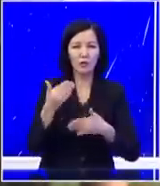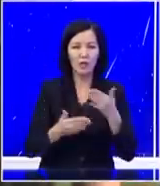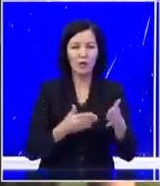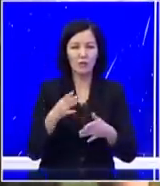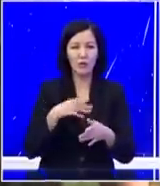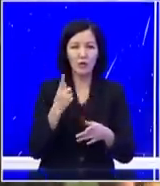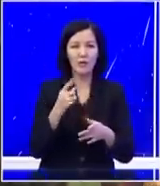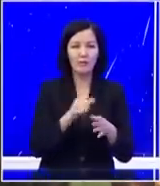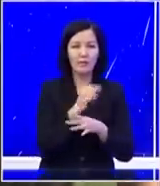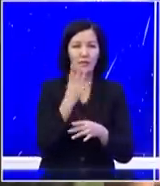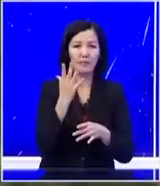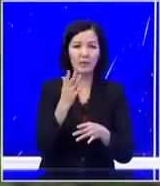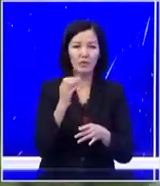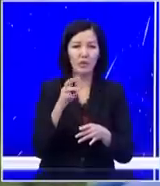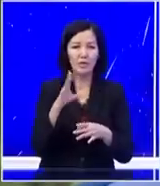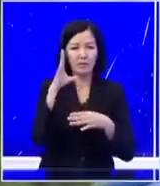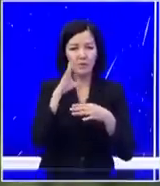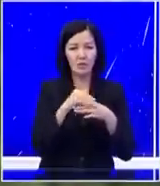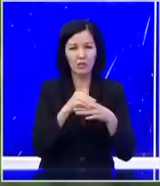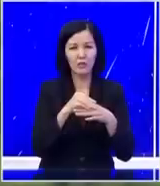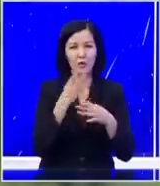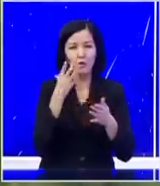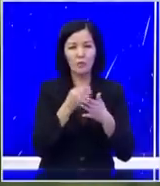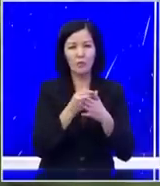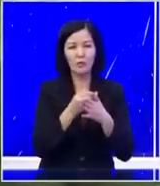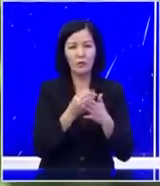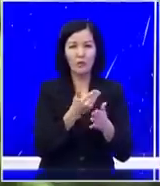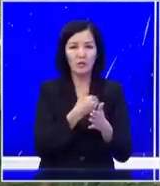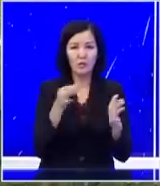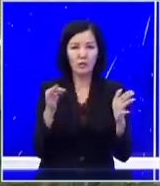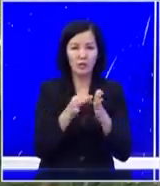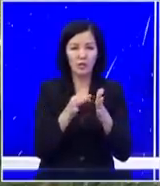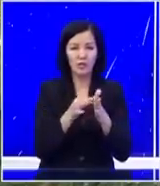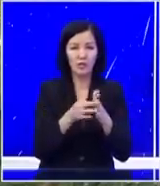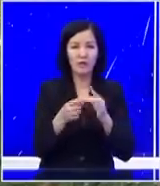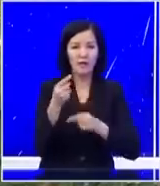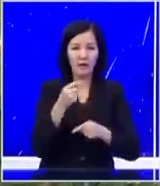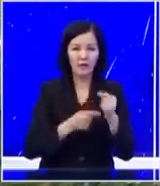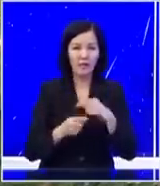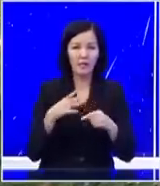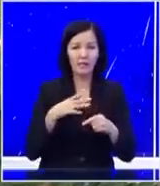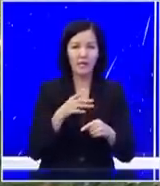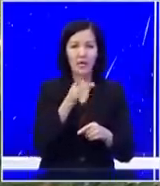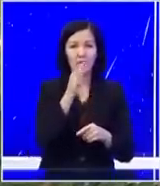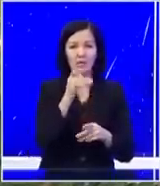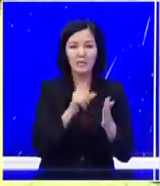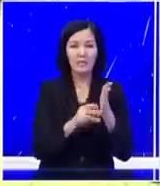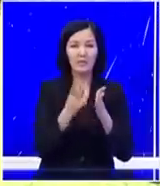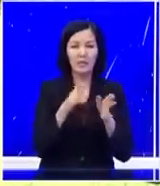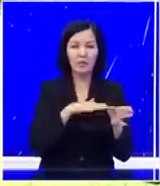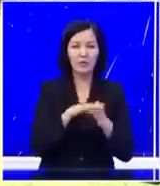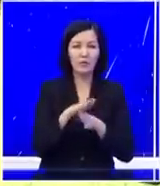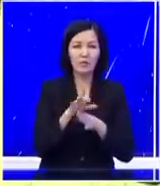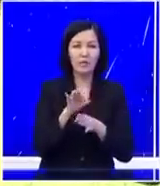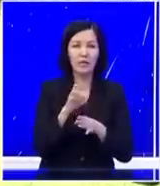Сағатына 5 шақырым жол жүріп, кеш түсе діттеген жеріне жетіпті. Уақыты оздырмай қайтадан кері қайтқан. Биыл жасы 62-ні алқымдаса да,